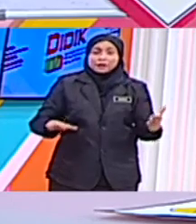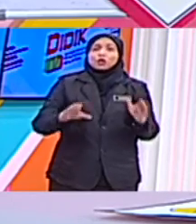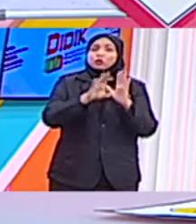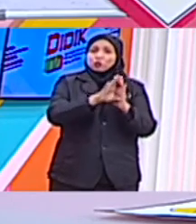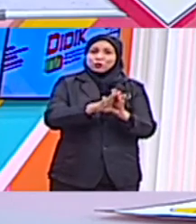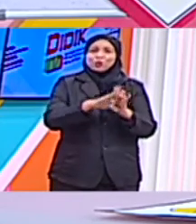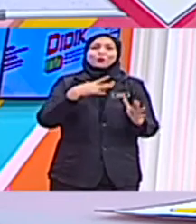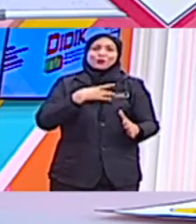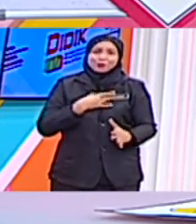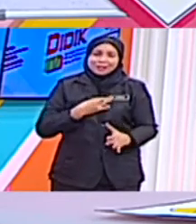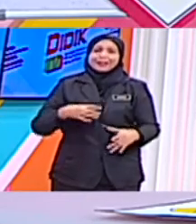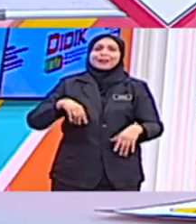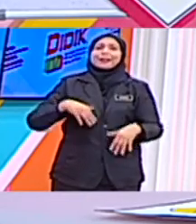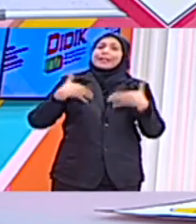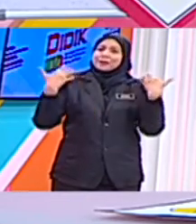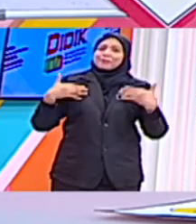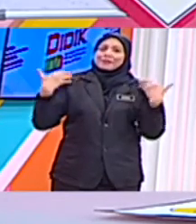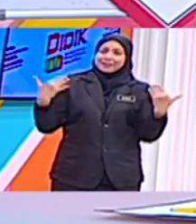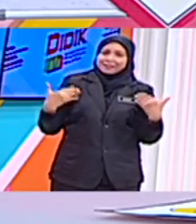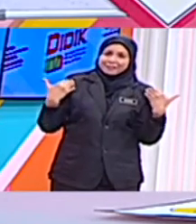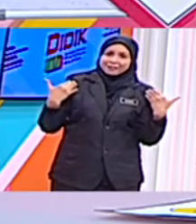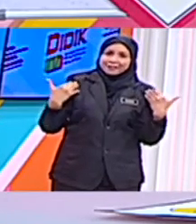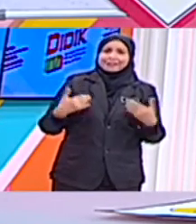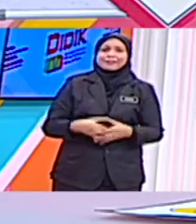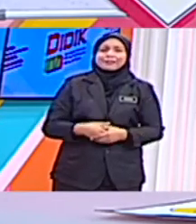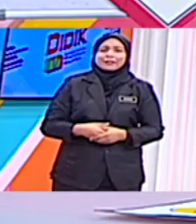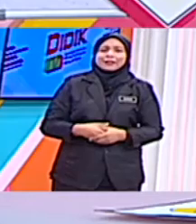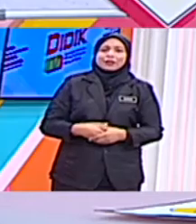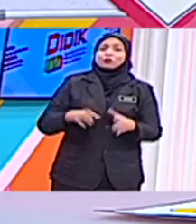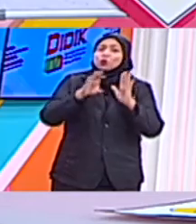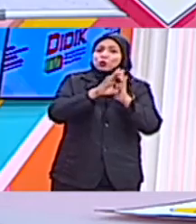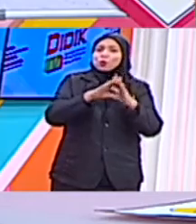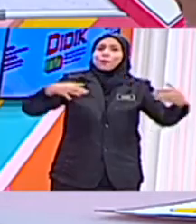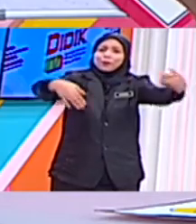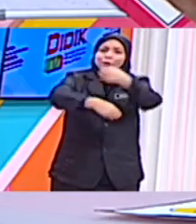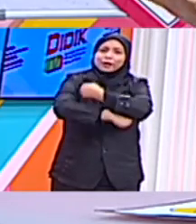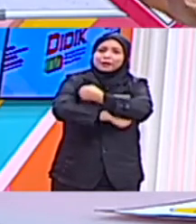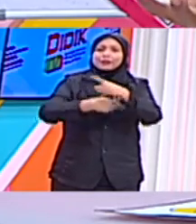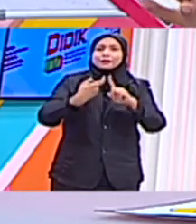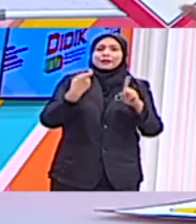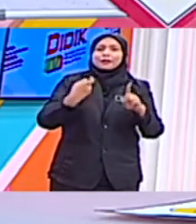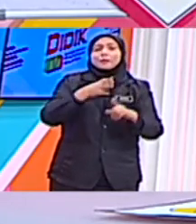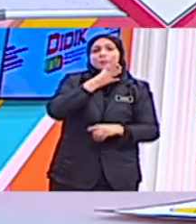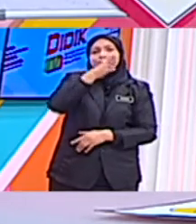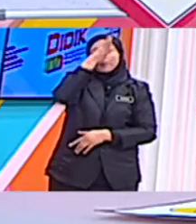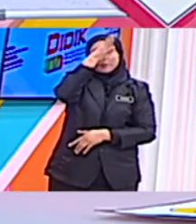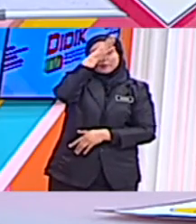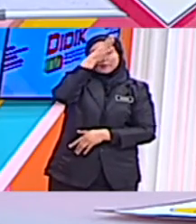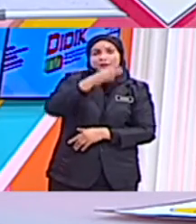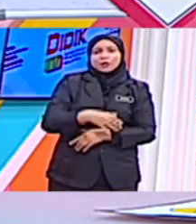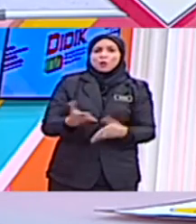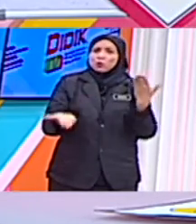kita suka, kita yakin. Contohnya macam sentuhan atau pelukan dari ibu bapa. Kan kalau kita berjaya periksa dapat straight